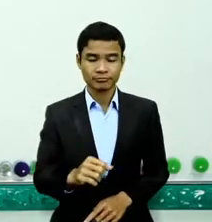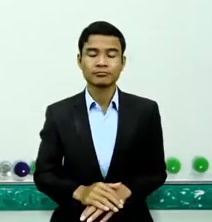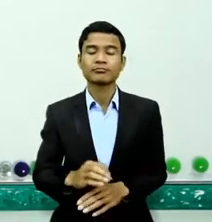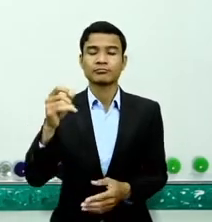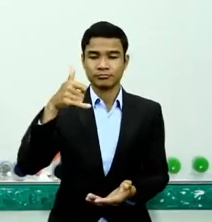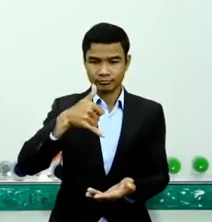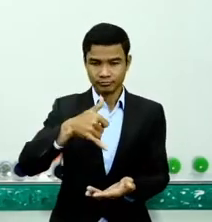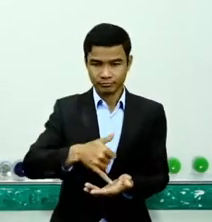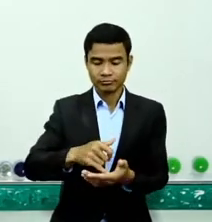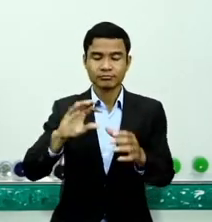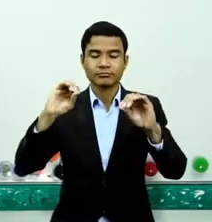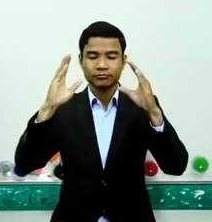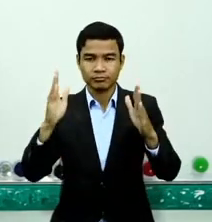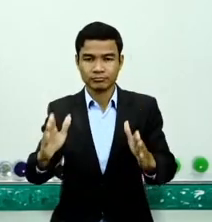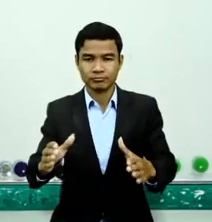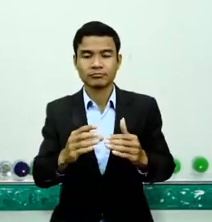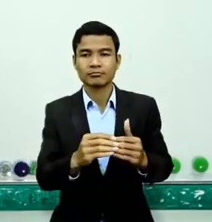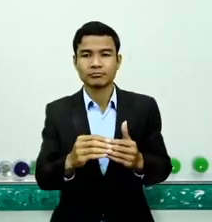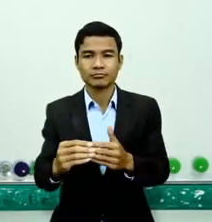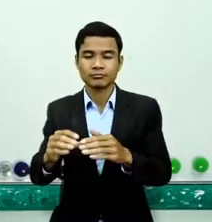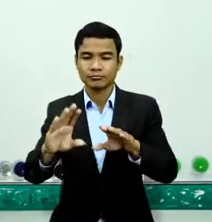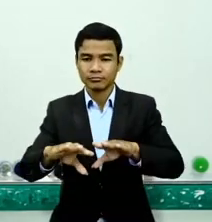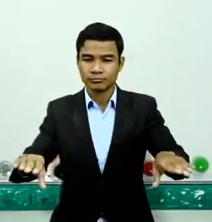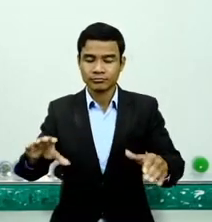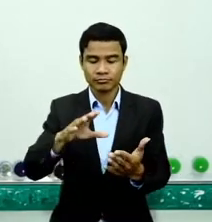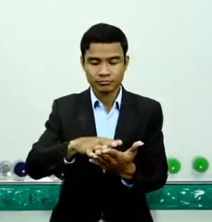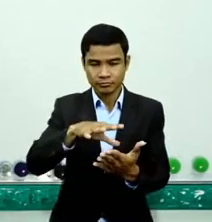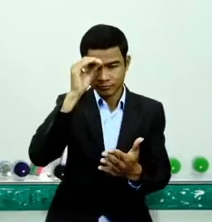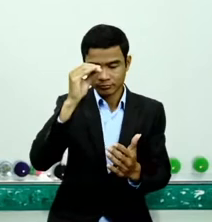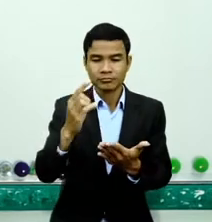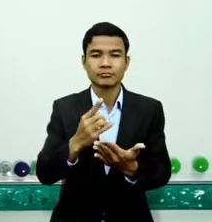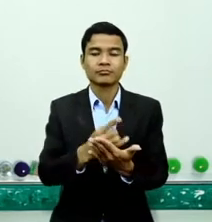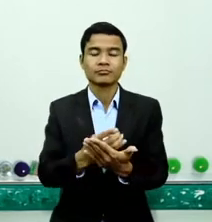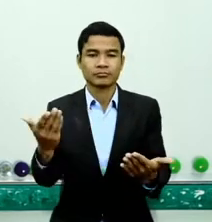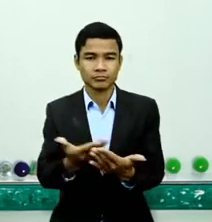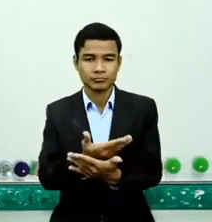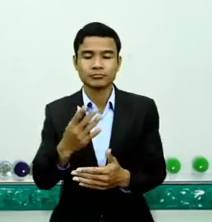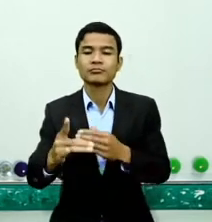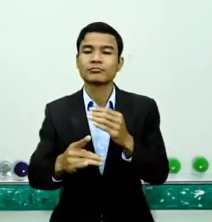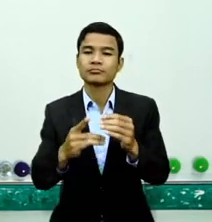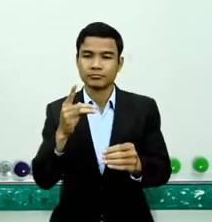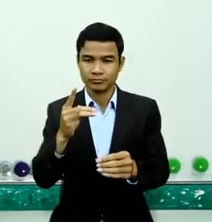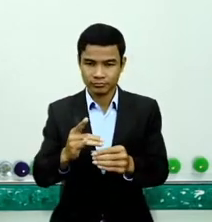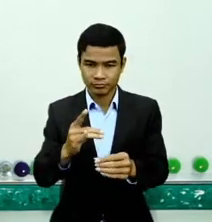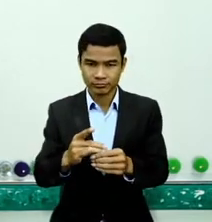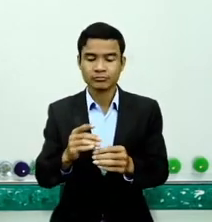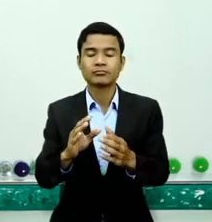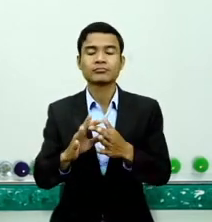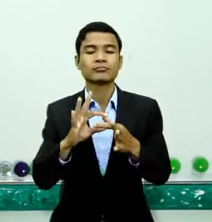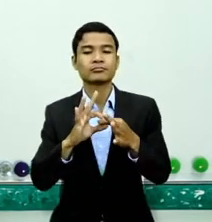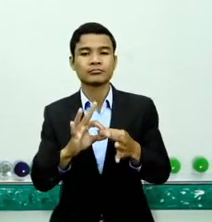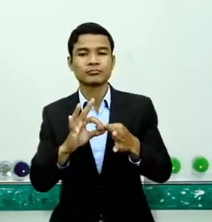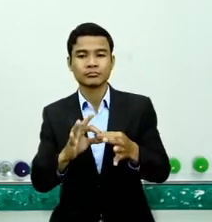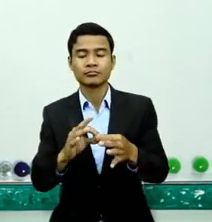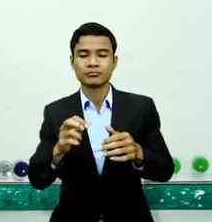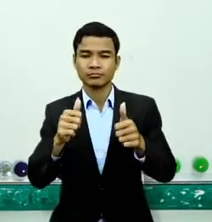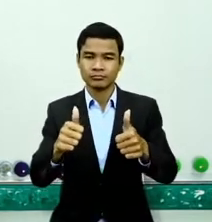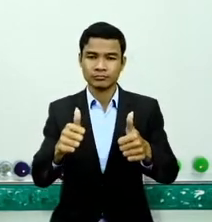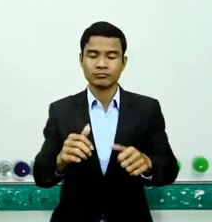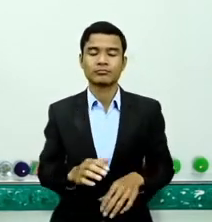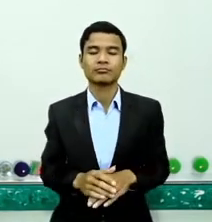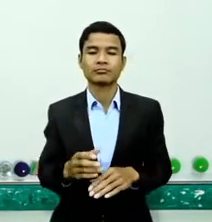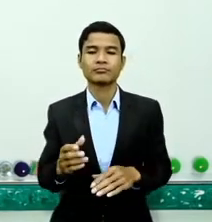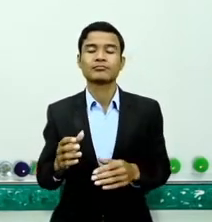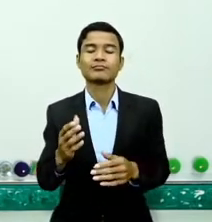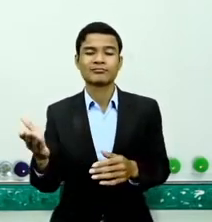ngày này phong đá nè kêu nâng nom con tới riên mê riên thắm mày âm pí chà tôm nè tôm nồng lọ